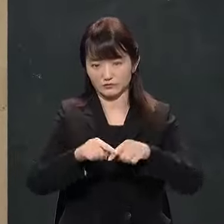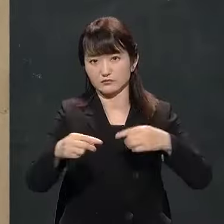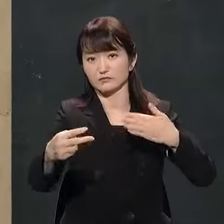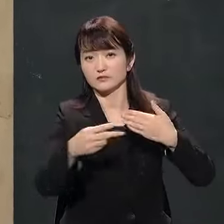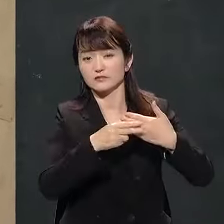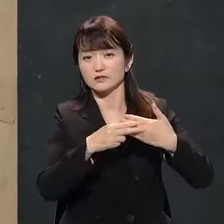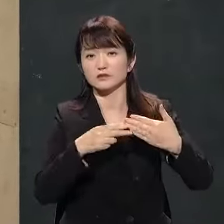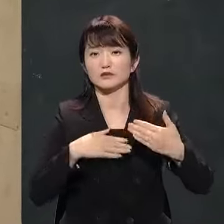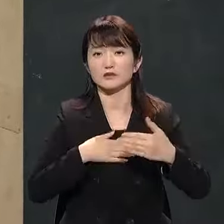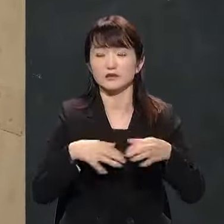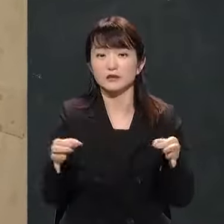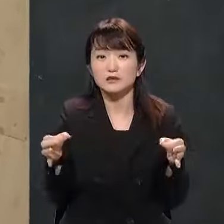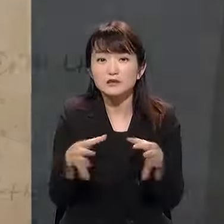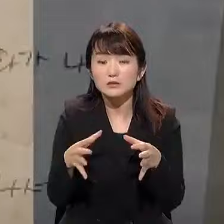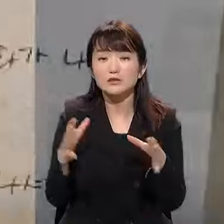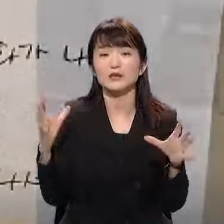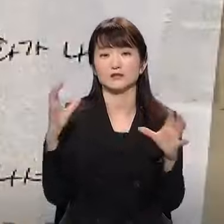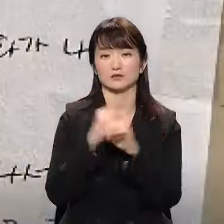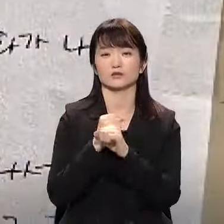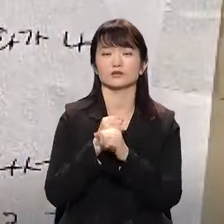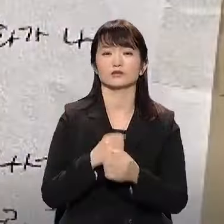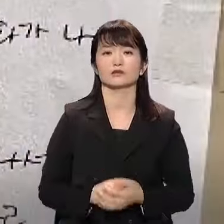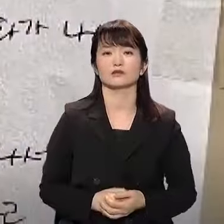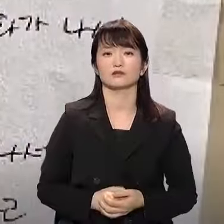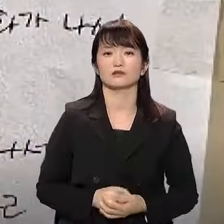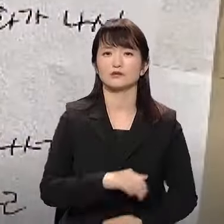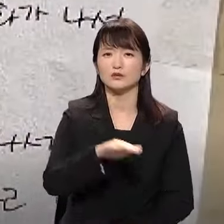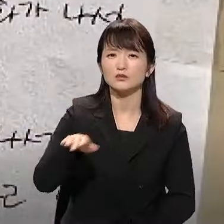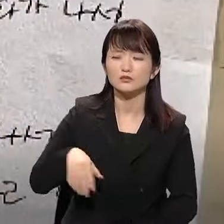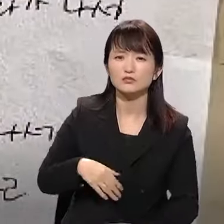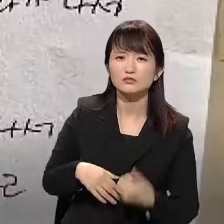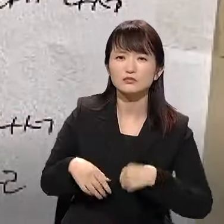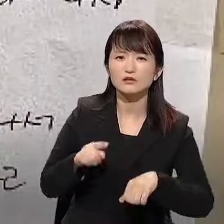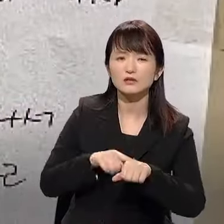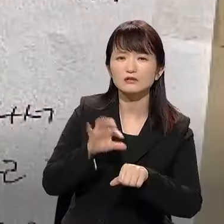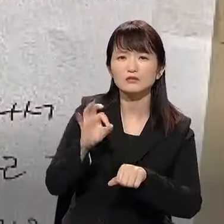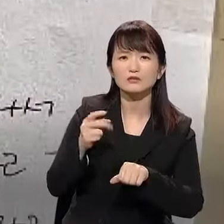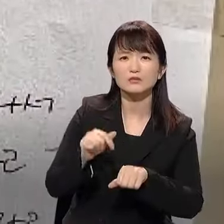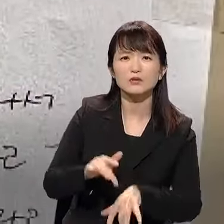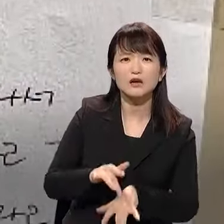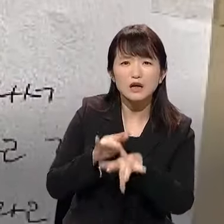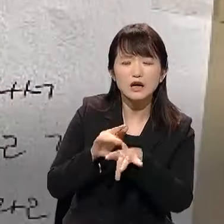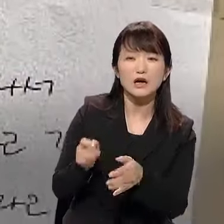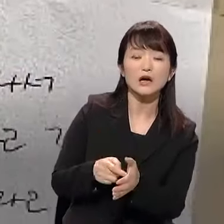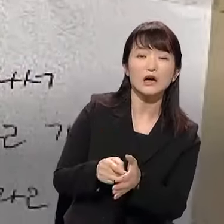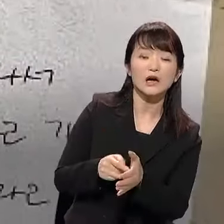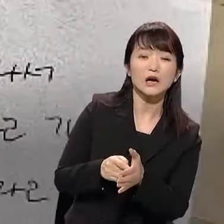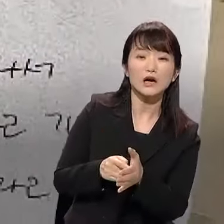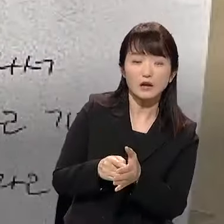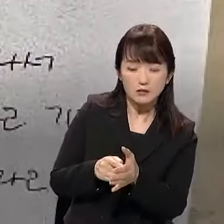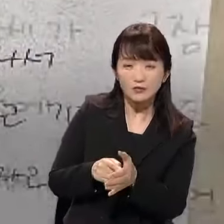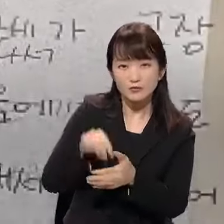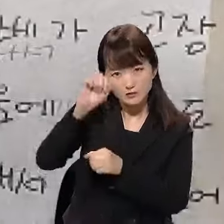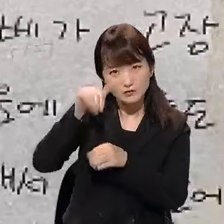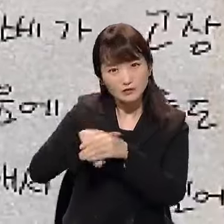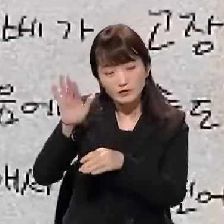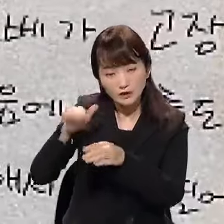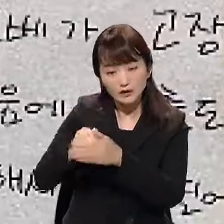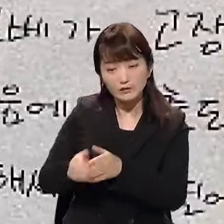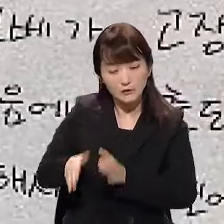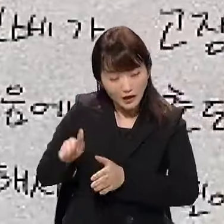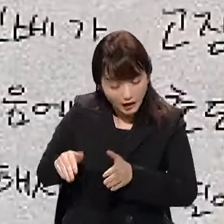제가 10초 만에 뚝딱 요약해 드릴게요 아니 우리 은배 없어져 가지고 급한 마음에 맨발로 엘리베이터 탔어 근데 문이 안